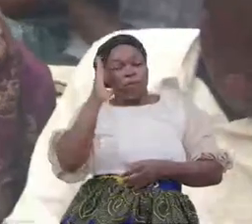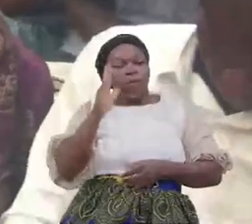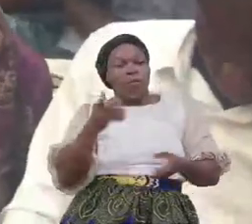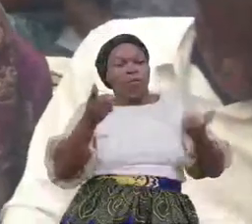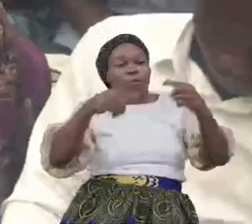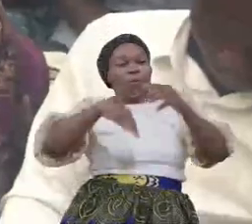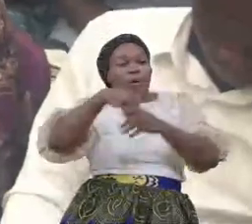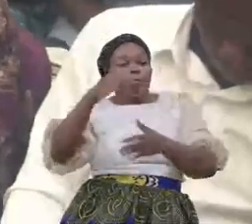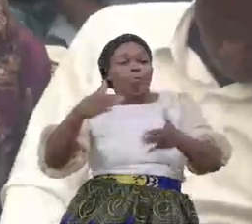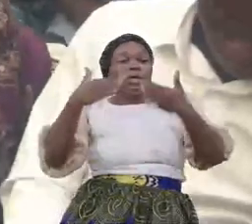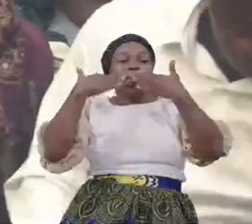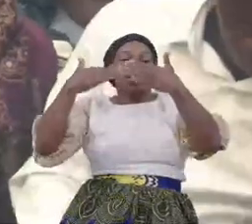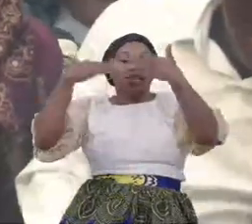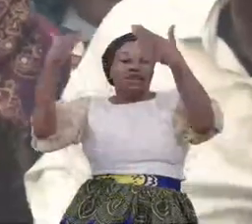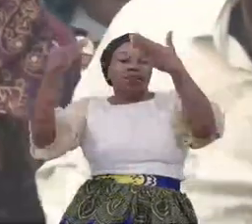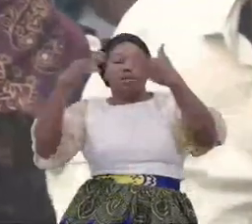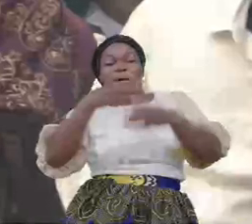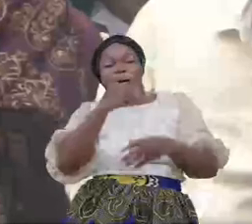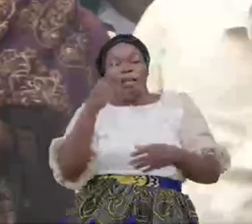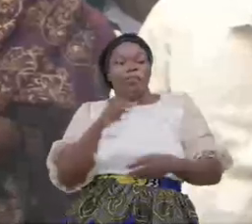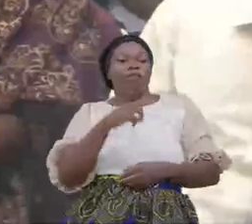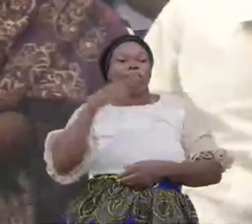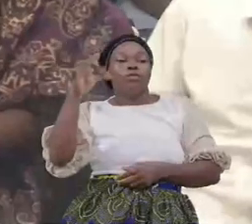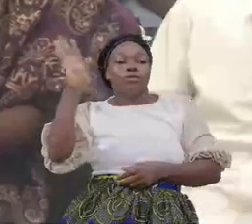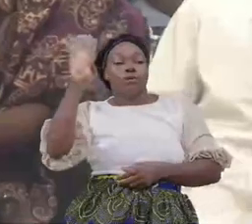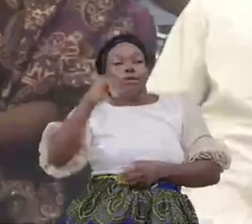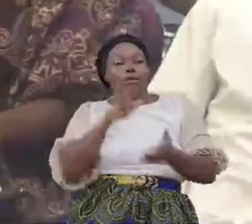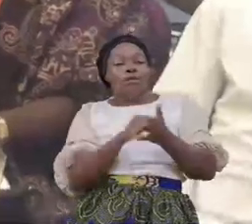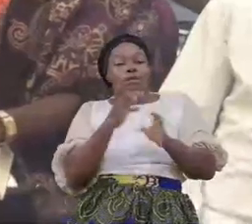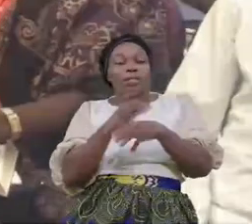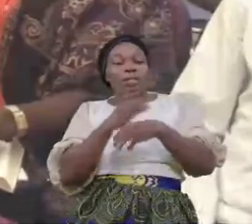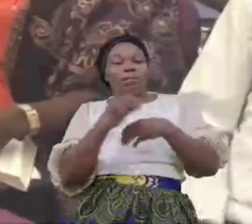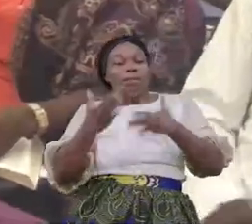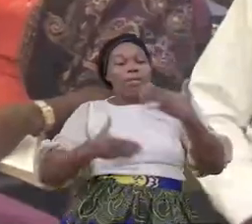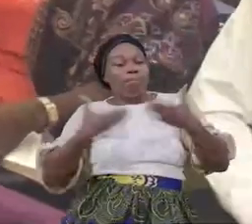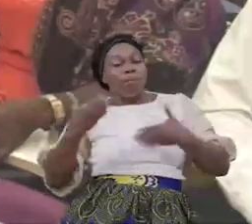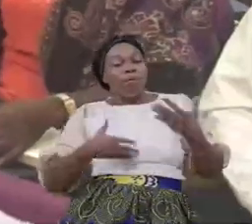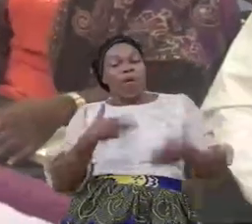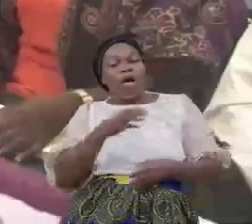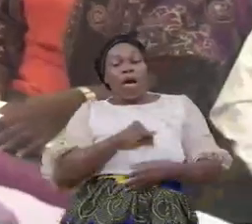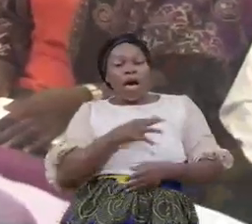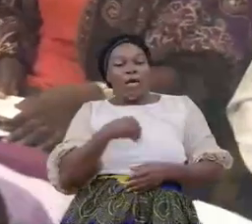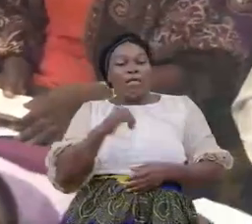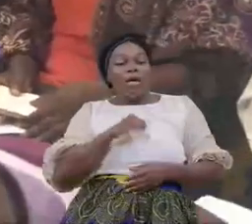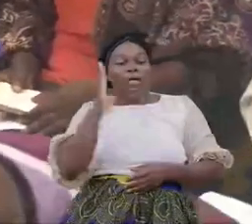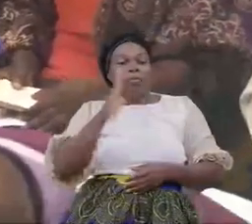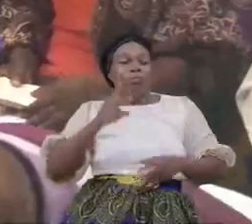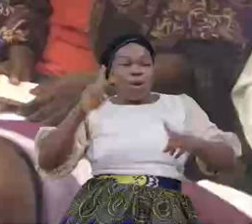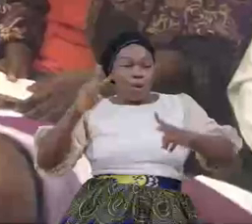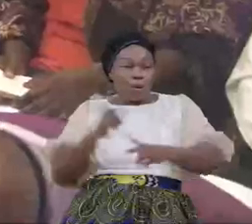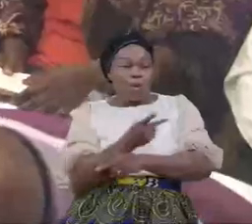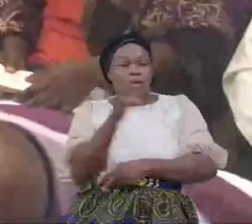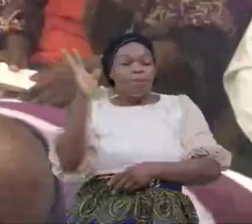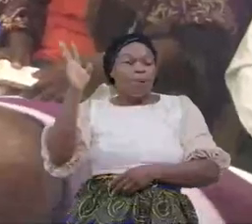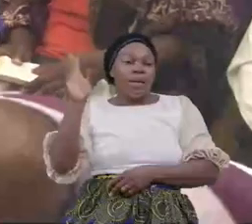de réjouissance. Je les multiplierai et ils ne diminueront